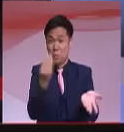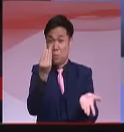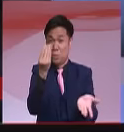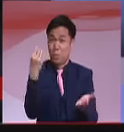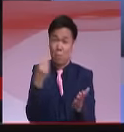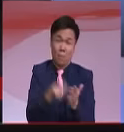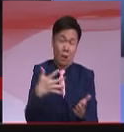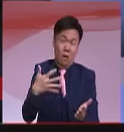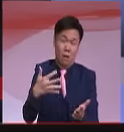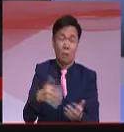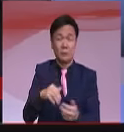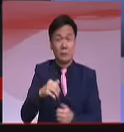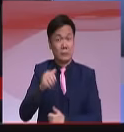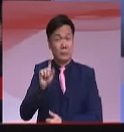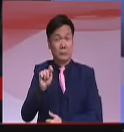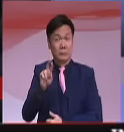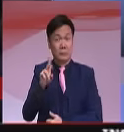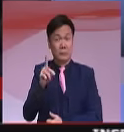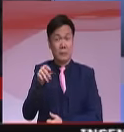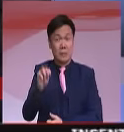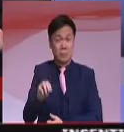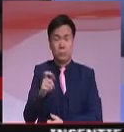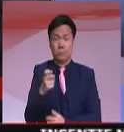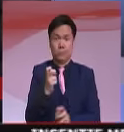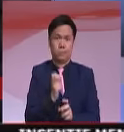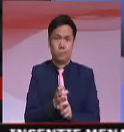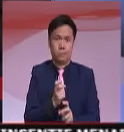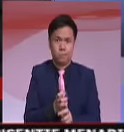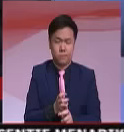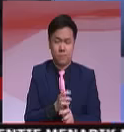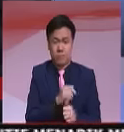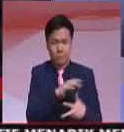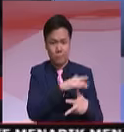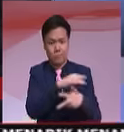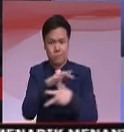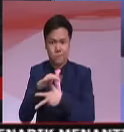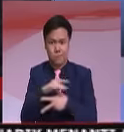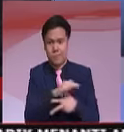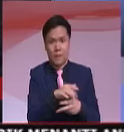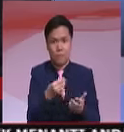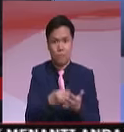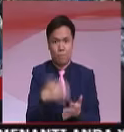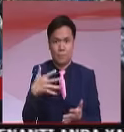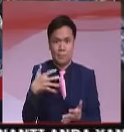menyebabkan ciu DM menghadapi kesulitan untuk meneruskan pengoperasian